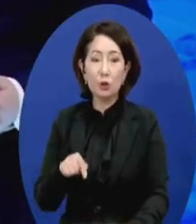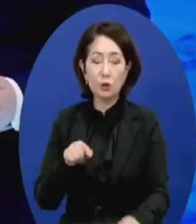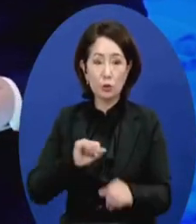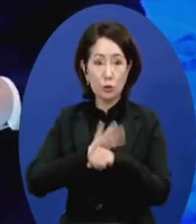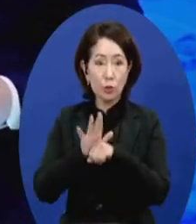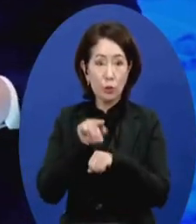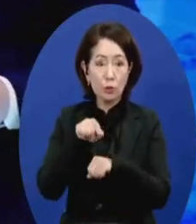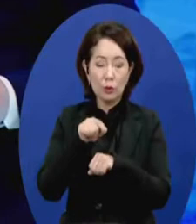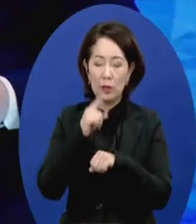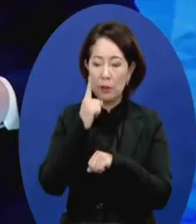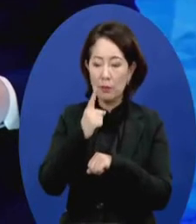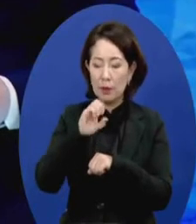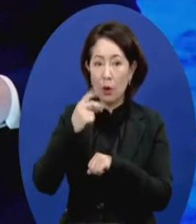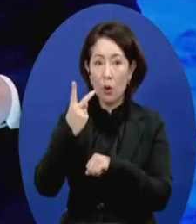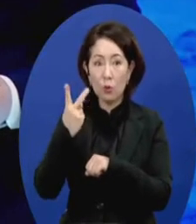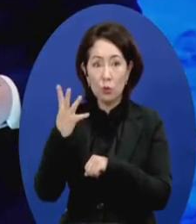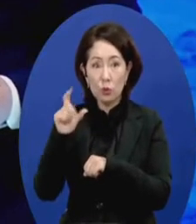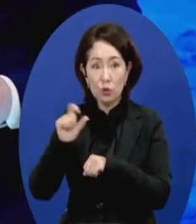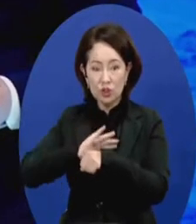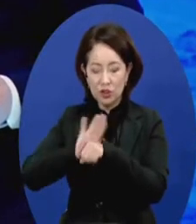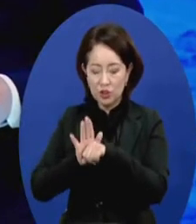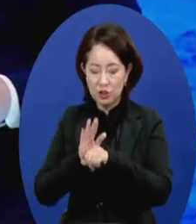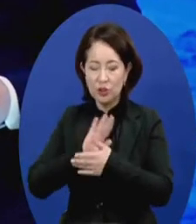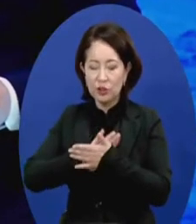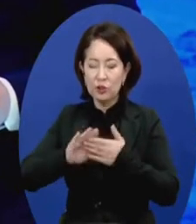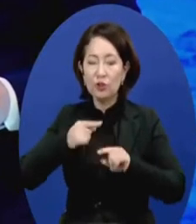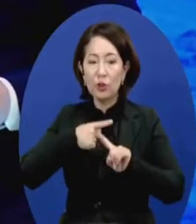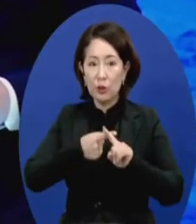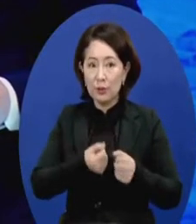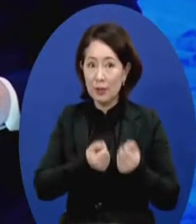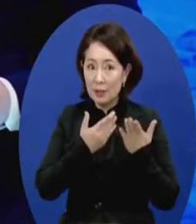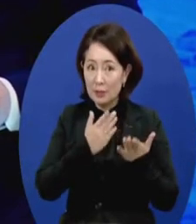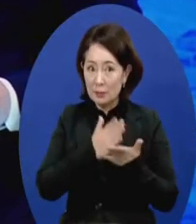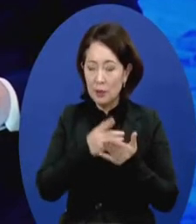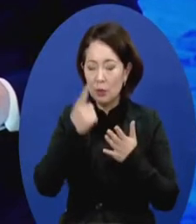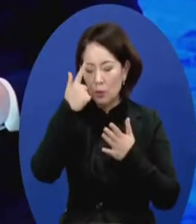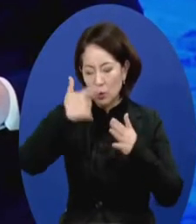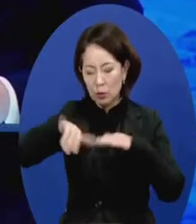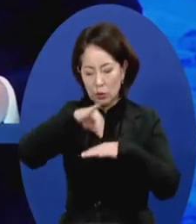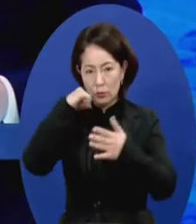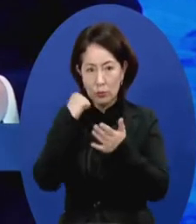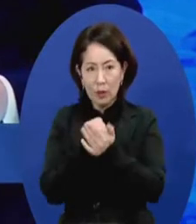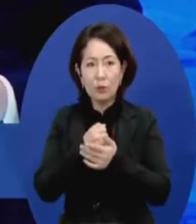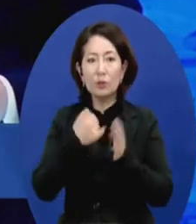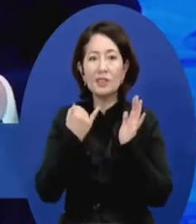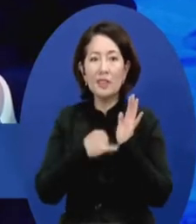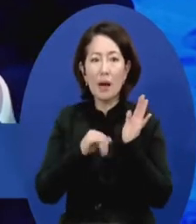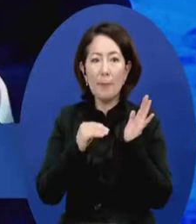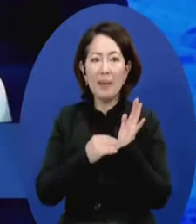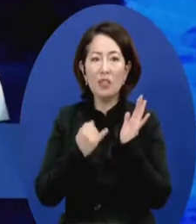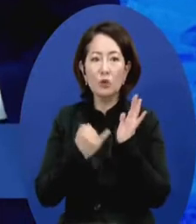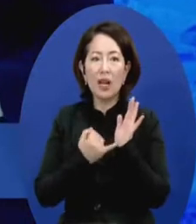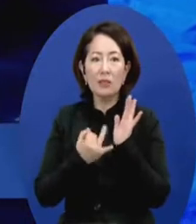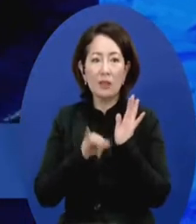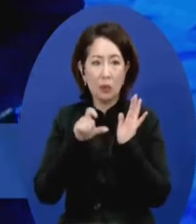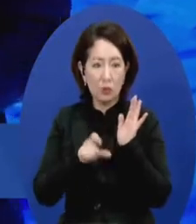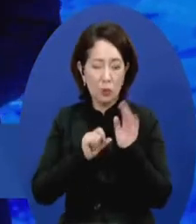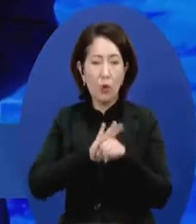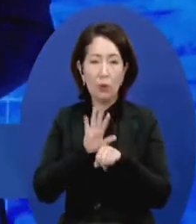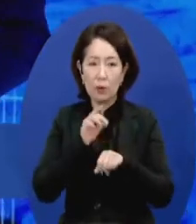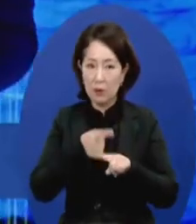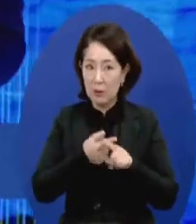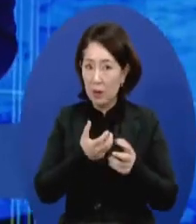Өнөөдөр коронавирусын 1024 тохиолдол шинээр бүртгэгдэж, улсын хэмжээнд нийт батлагдсан тохиолдол 60670